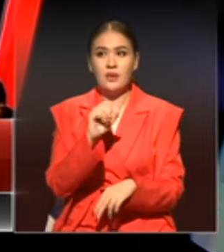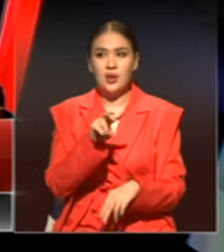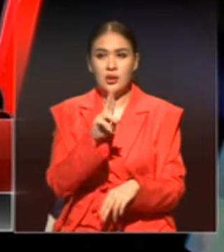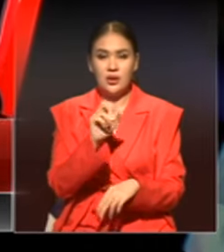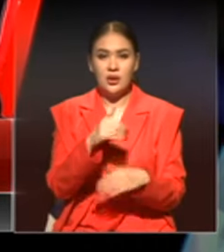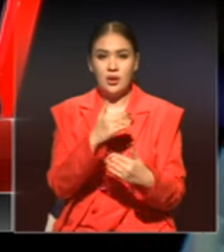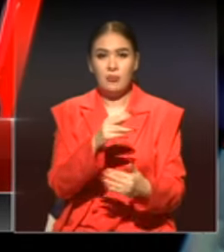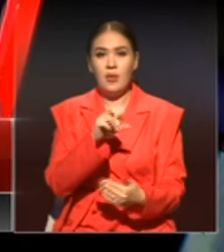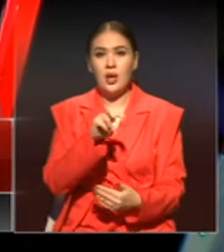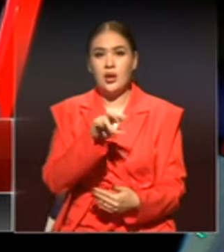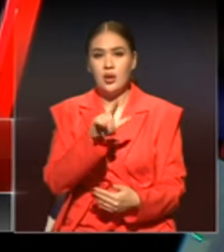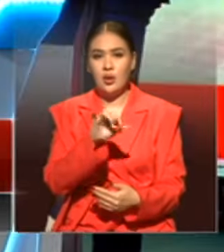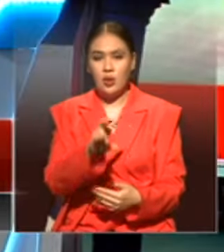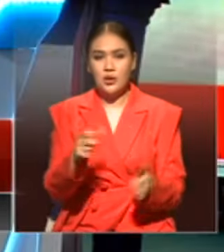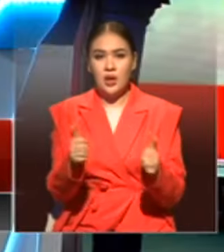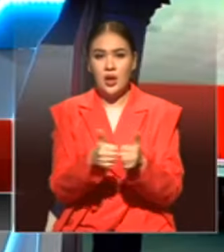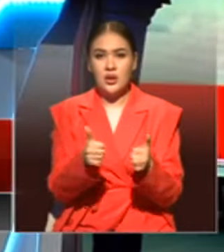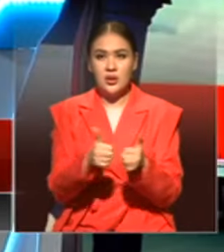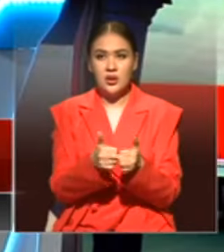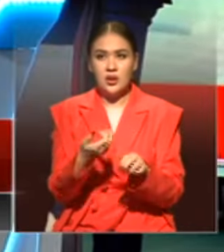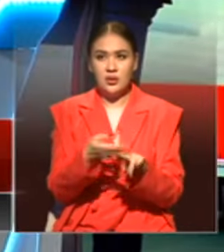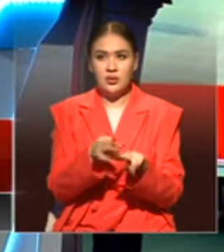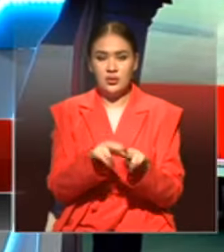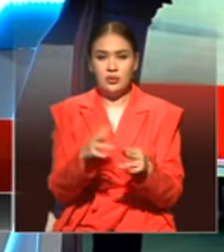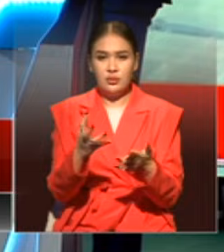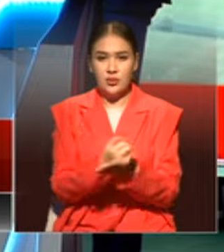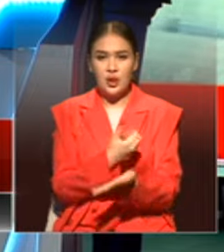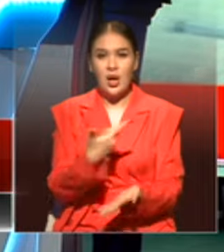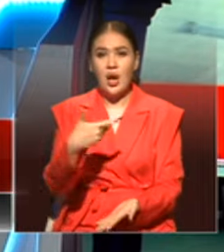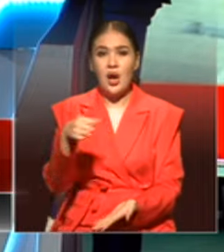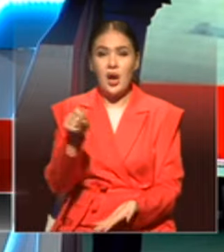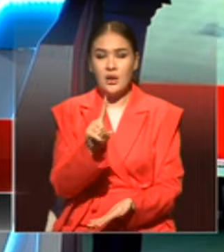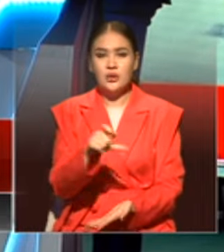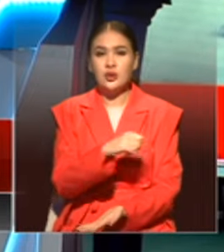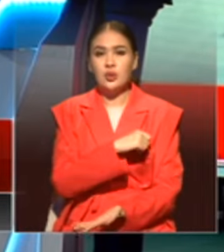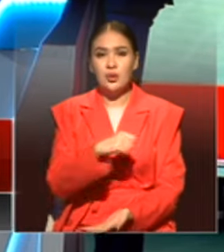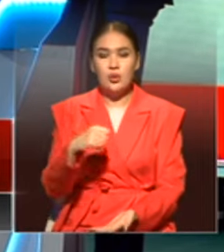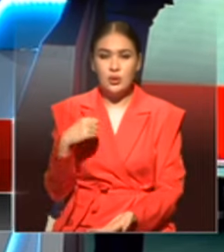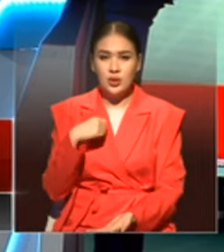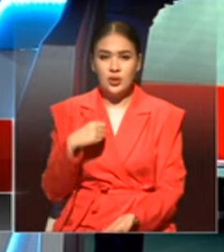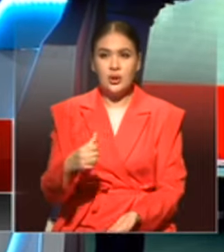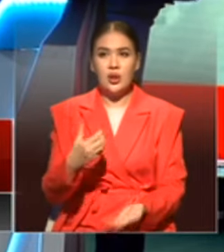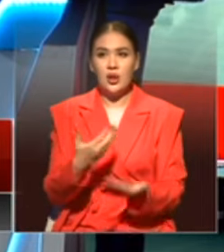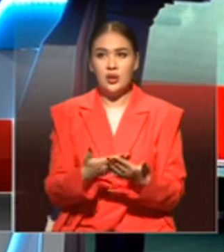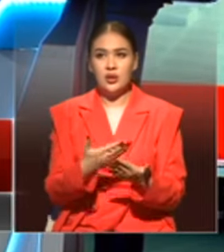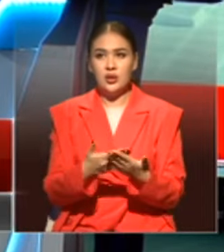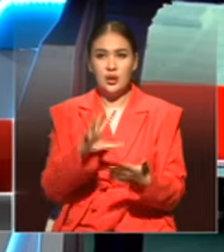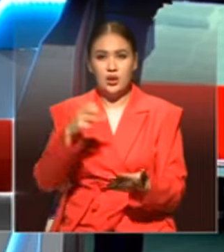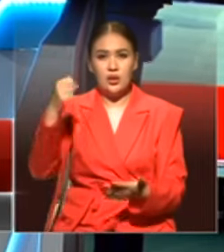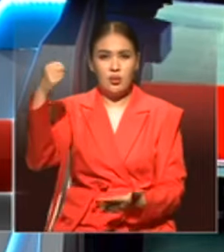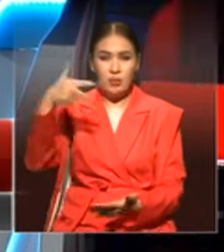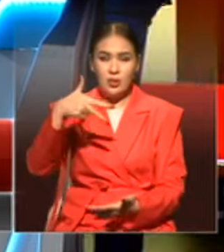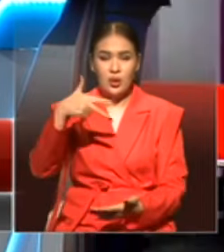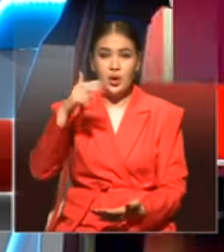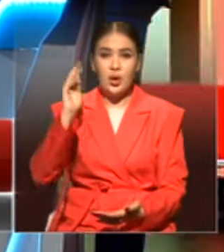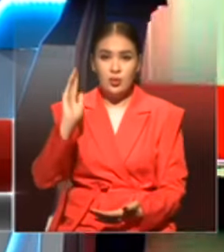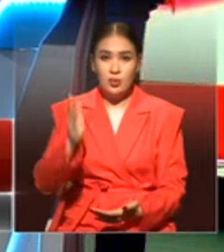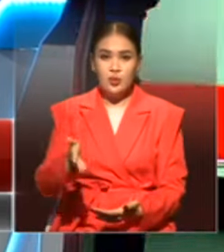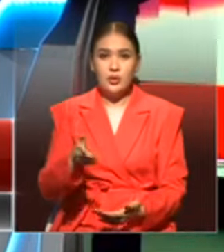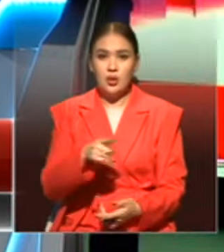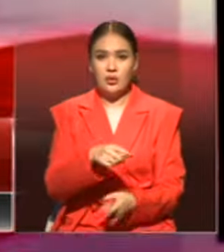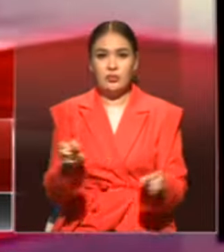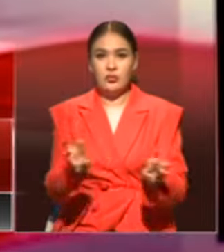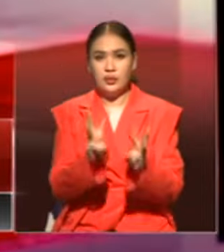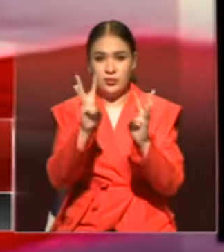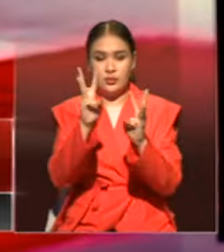свалкалардың, полигондардың жанып жатқанда сол себепті ғой. Себебі анау газдың көзі, күннің көзі тисе, ол